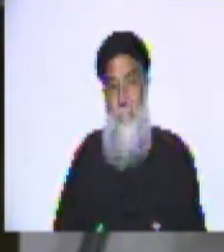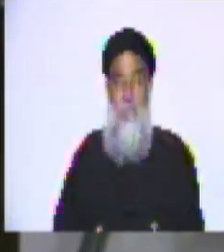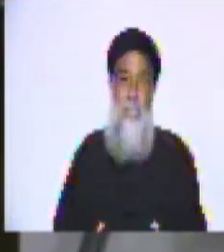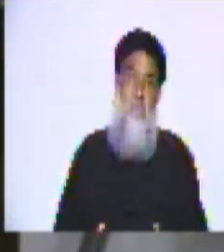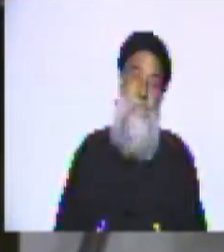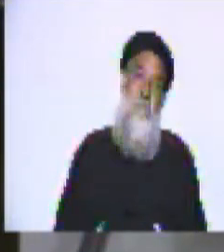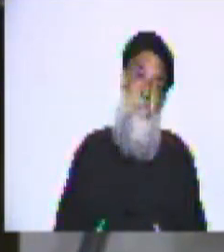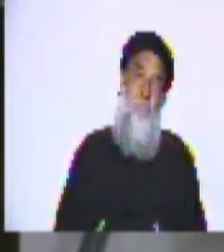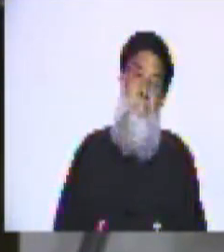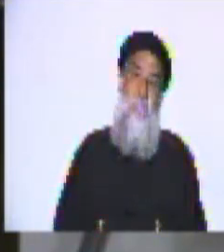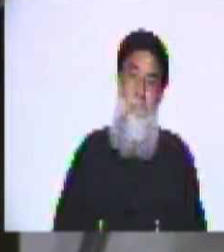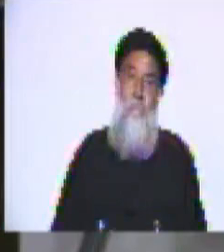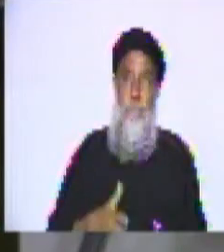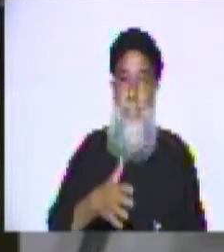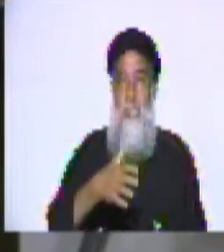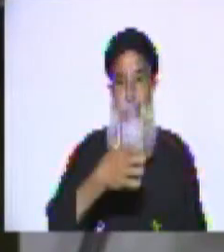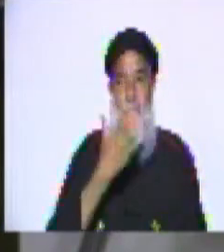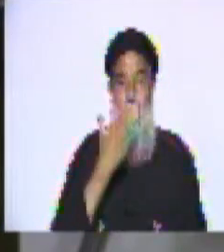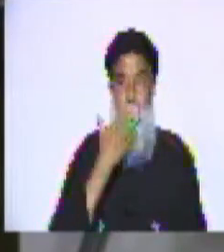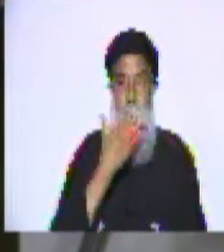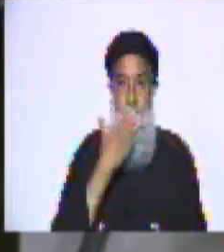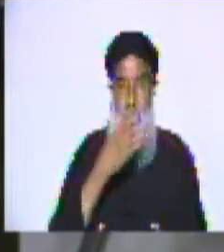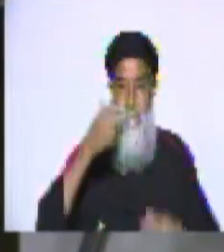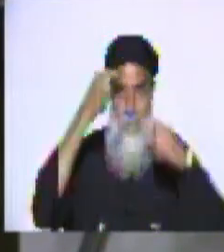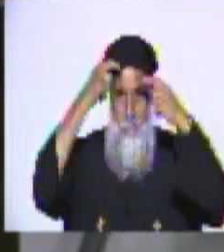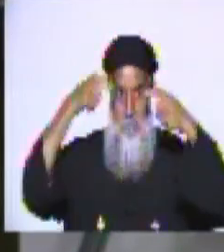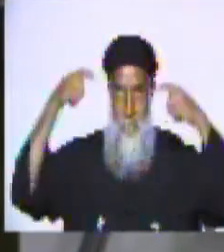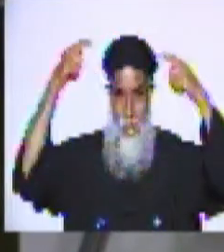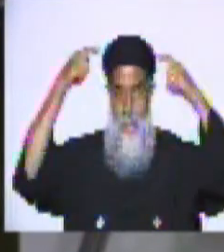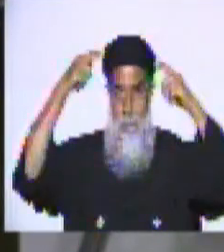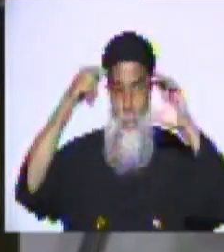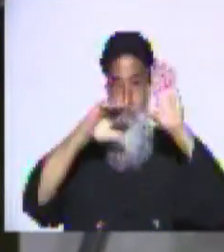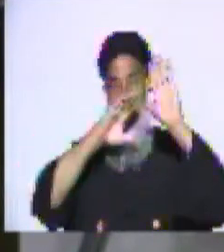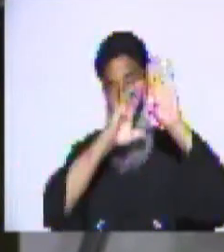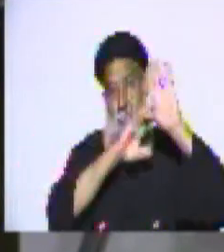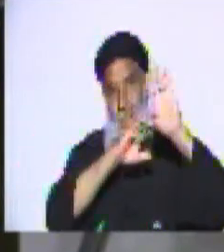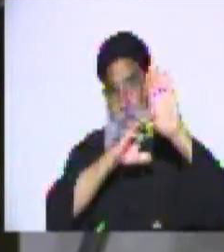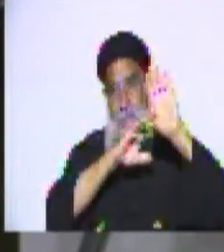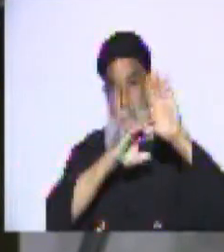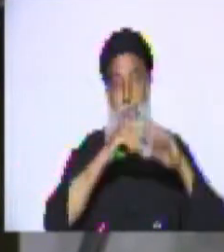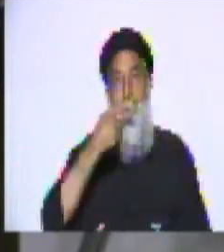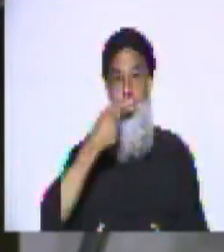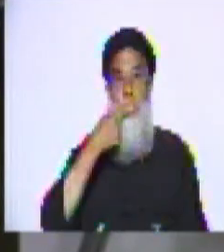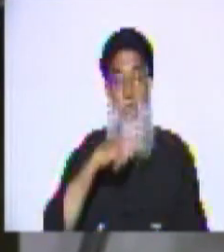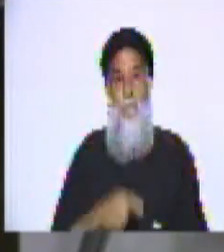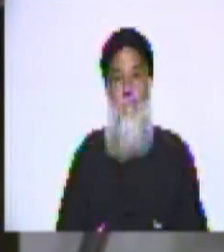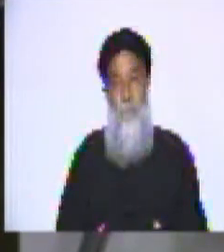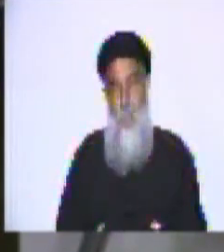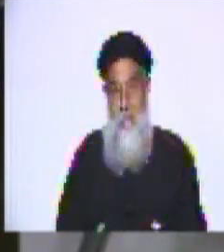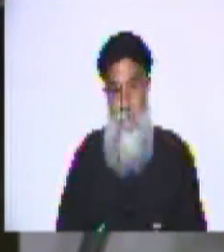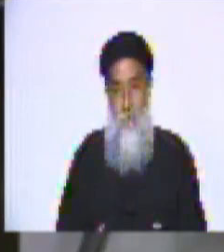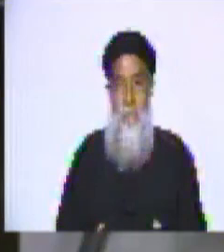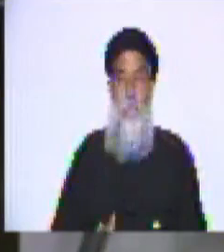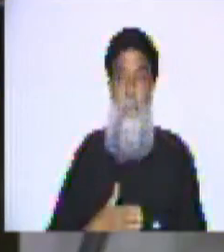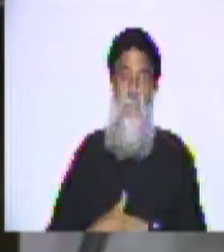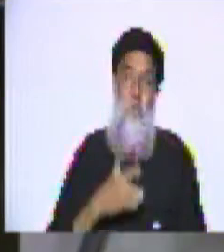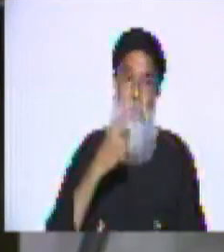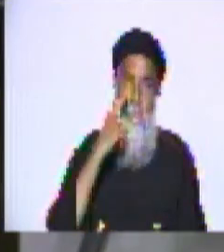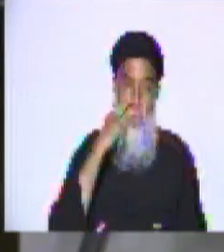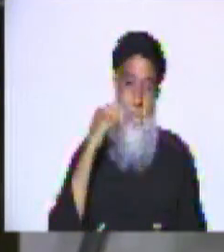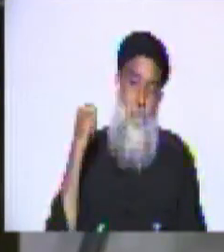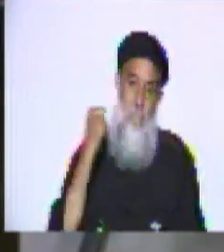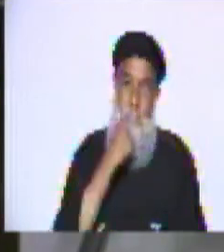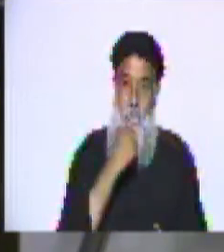الإسكندرية اللي هو أسقف الإسكندرية، كرسي إسكندرية. في كرسي أنطاكيا. وأنطاكيا اللي هي